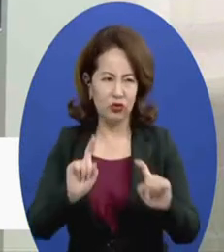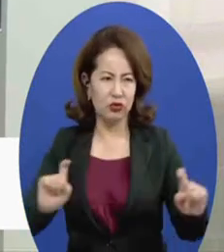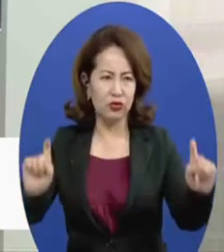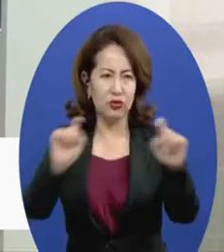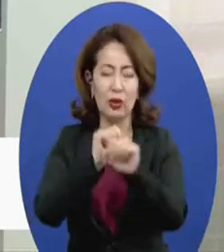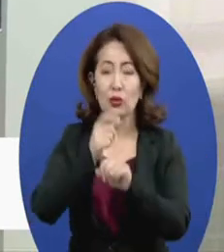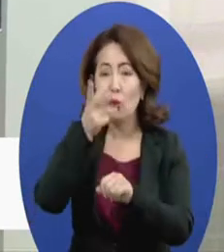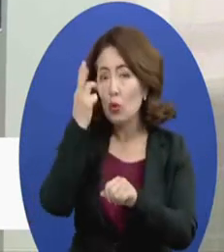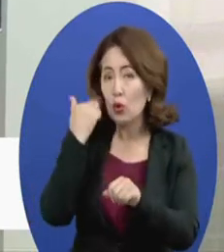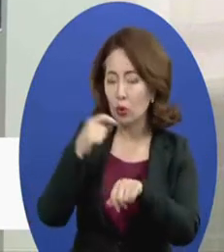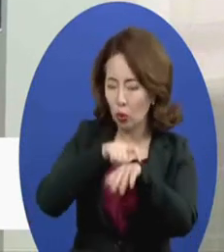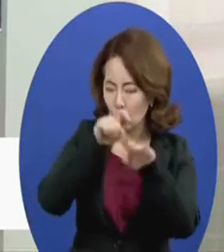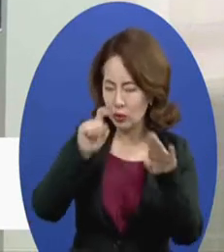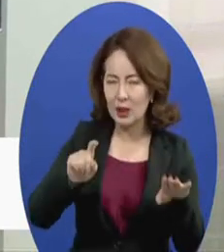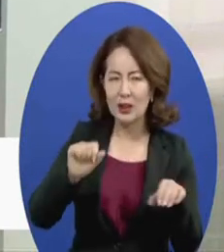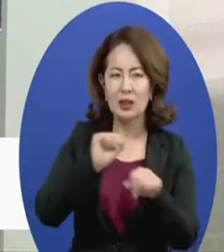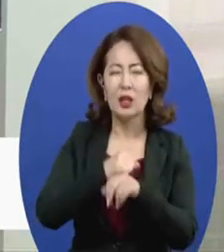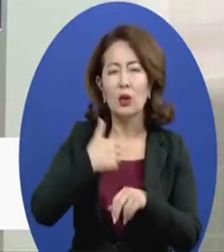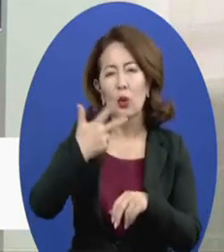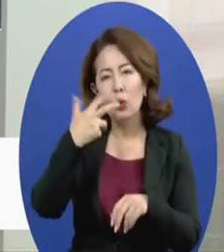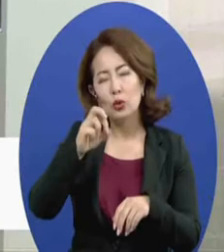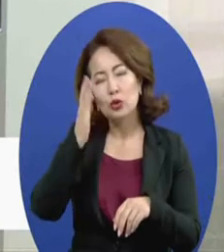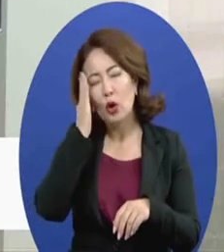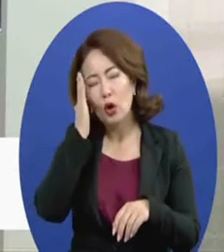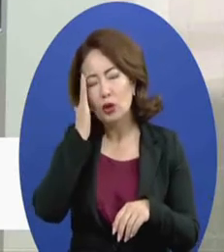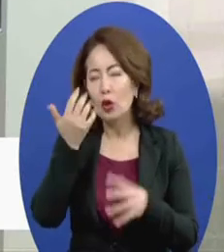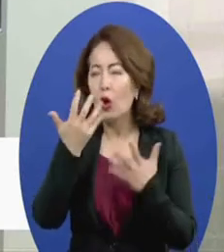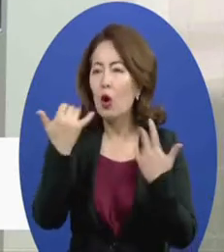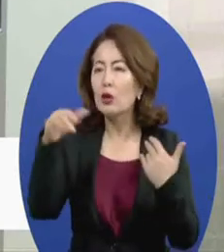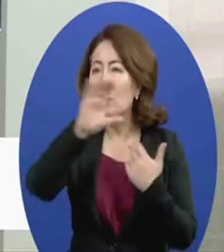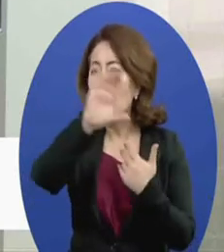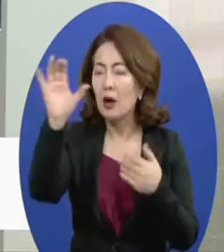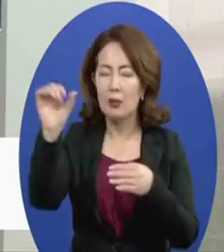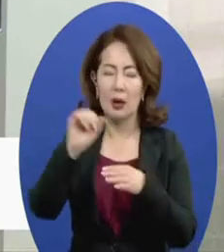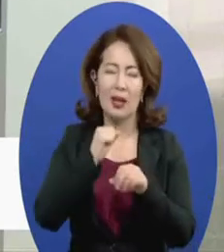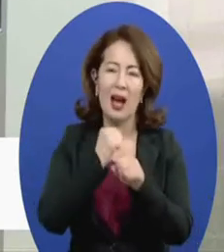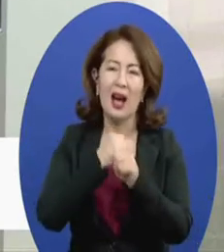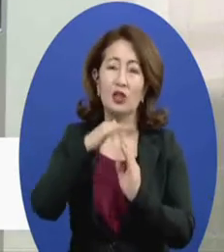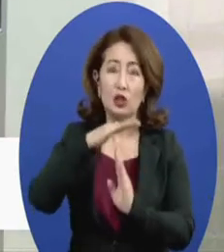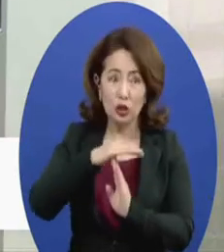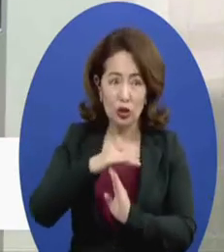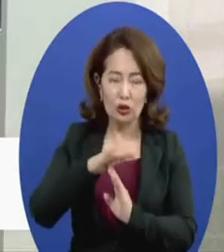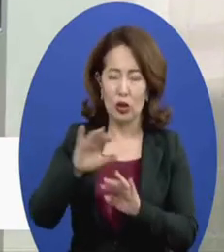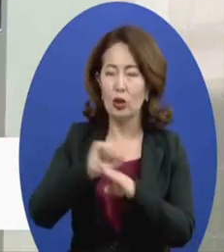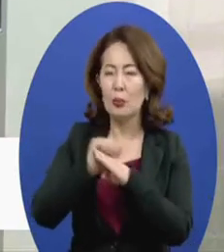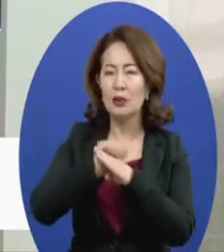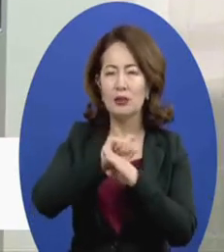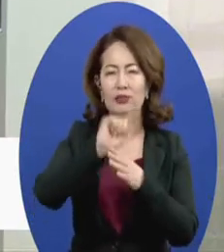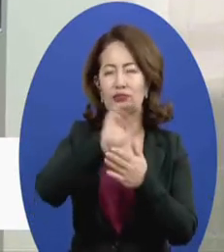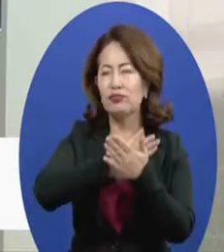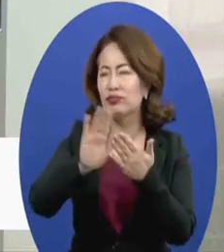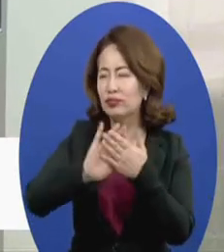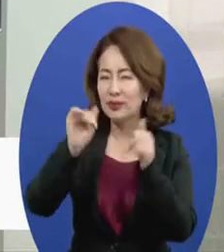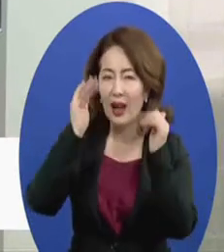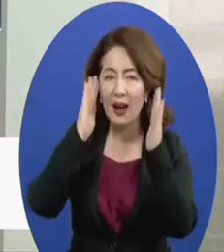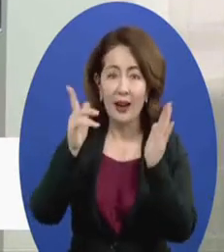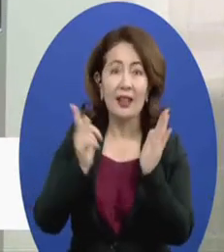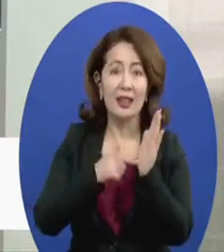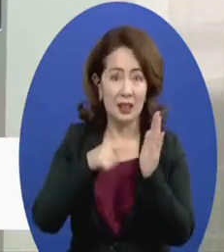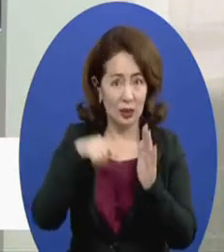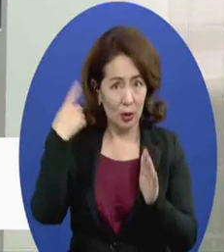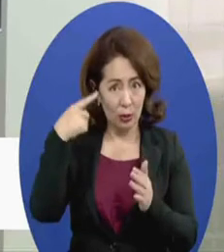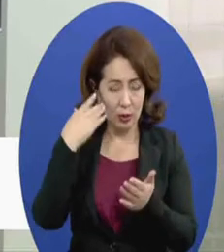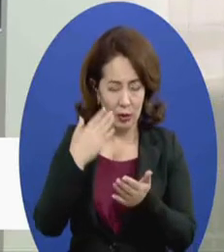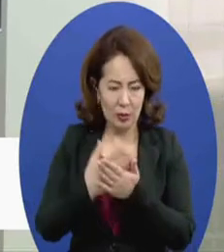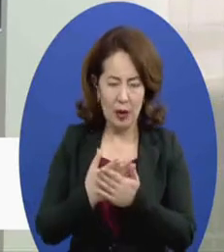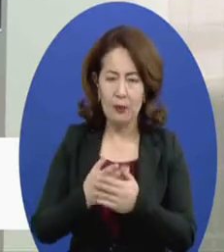нийтдээ 30 гаруй хоног олон аж ахуй нэгж үйл ажиллагаанууд зогссон байсан. Бэлтгэл ажлын хангах чиглэлд бас анхаарах баха гэж бодож байна. Халдварын дохиолдол